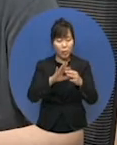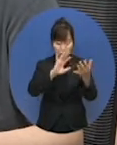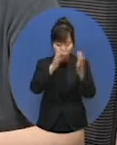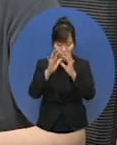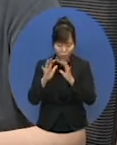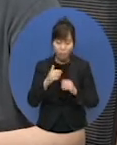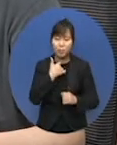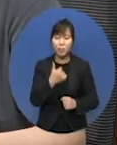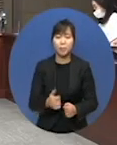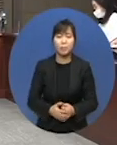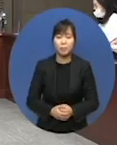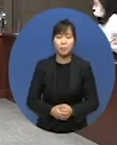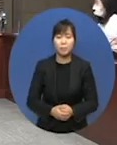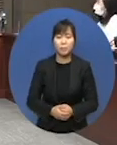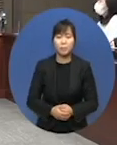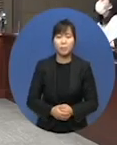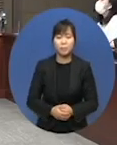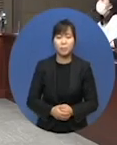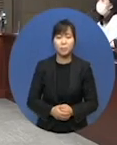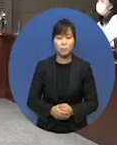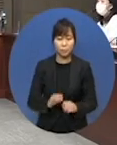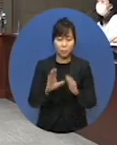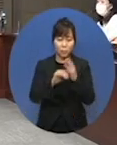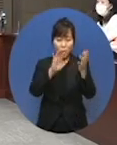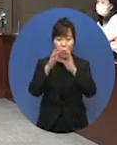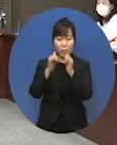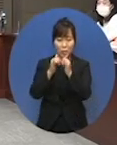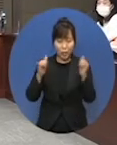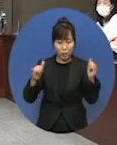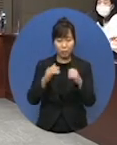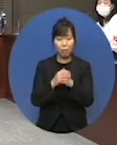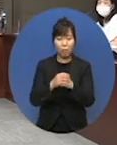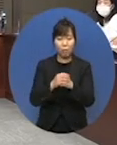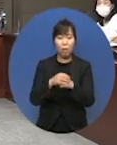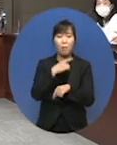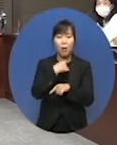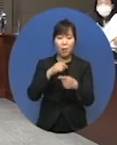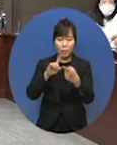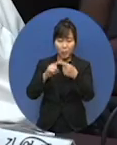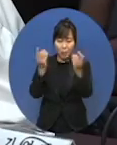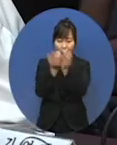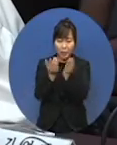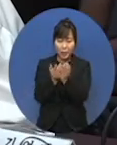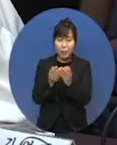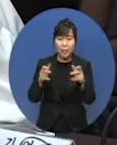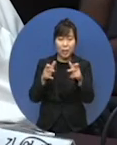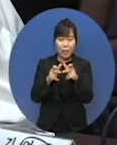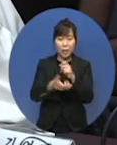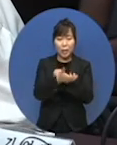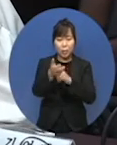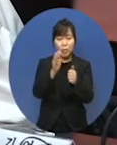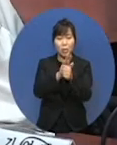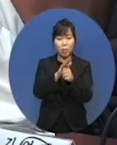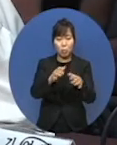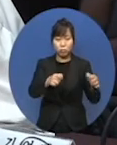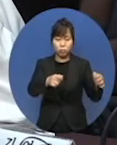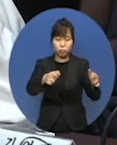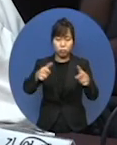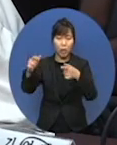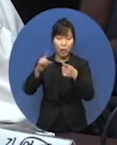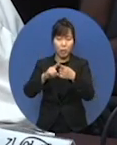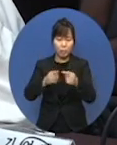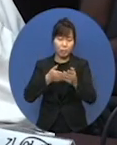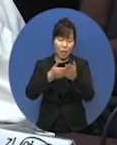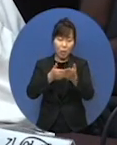토론을 펼쳤습니다 이날 토론자들은 수요에 맞는 장애인 이동 지원 공급확대 를 시행할 것을 주장하며